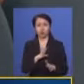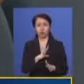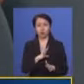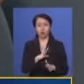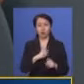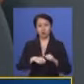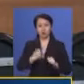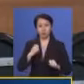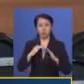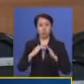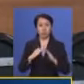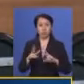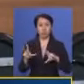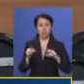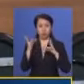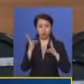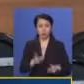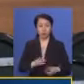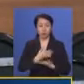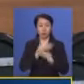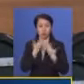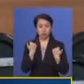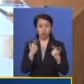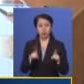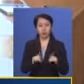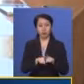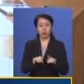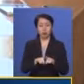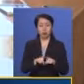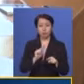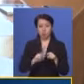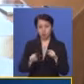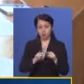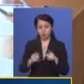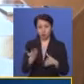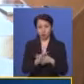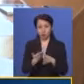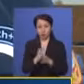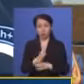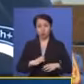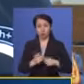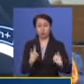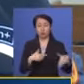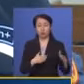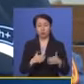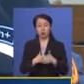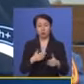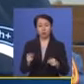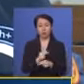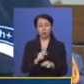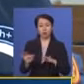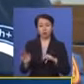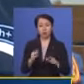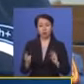срыв кровли. К счастью, жертв и пострадавших в обоих случаях нет. Также мобильные группы организуют профилактические мероприятия.